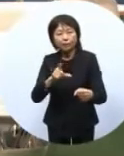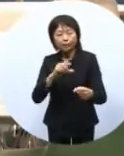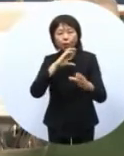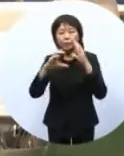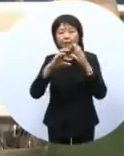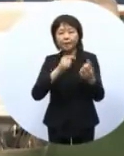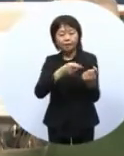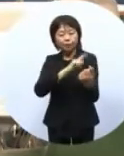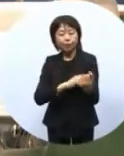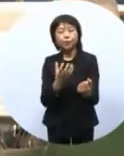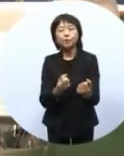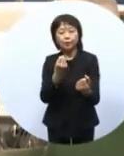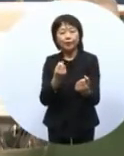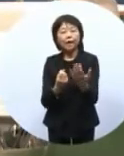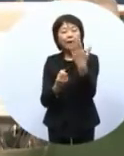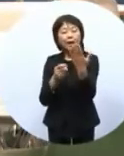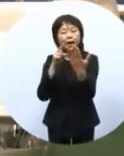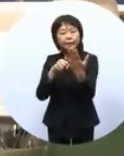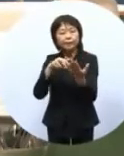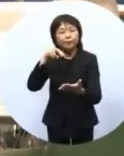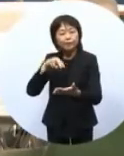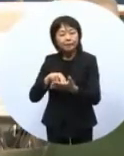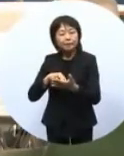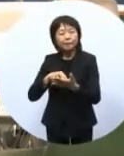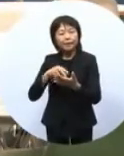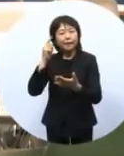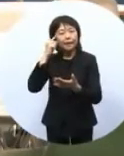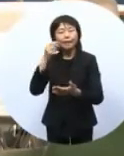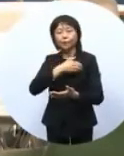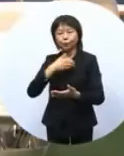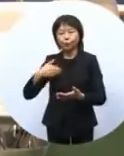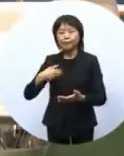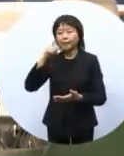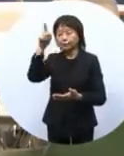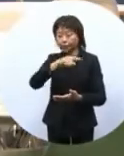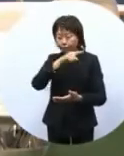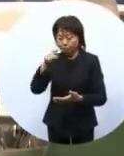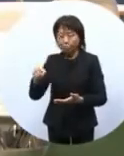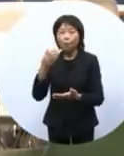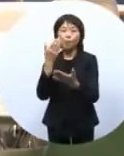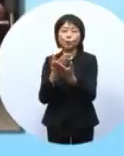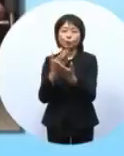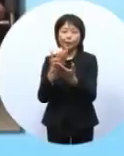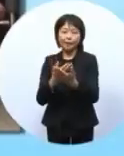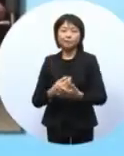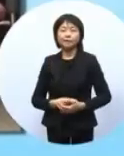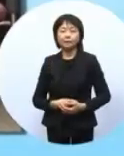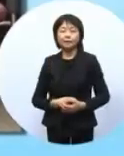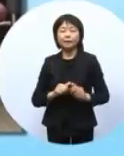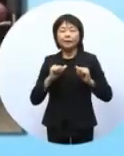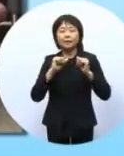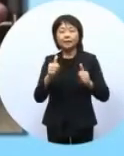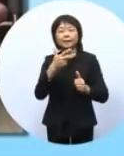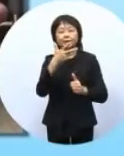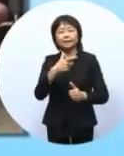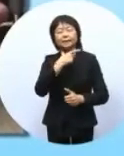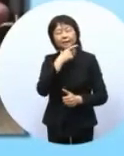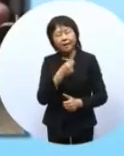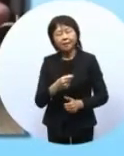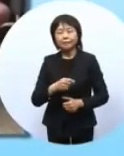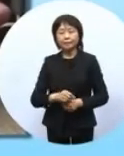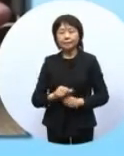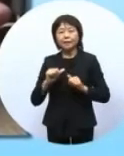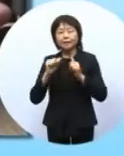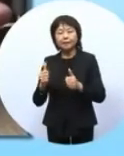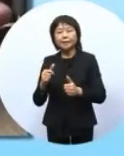があり、相手の立場で物事を考えることができる人材を求めております。 茅ヶ崎市が大好き、茅